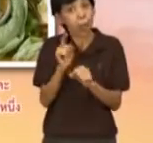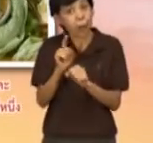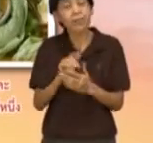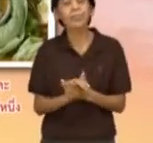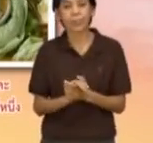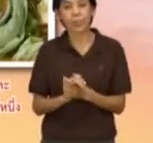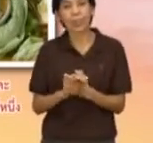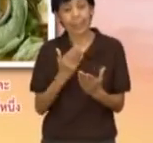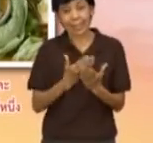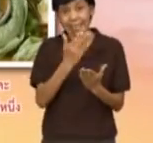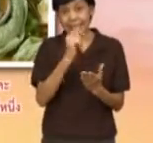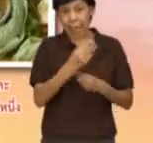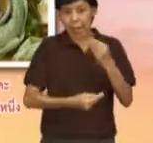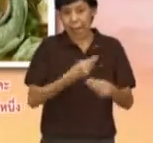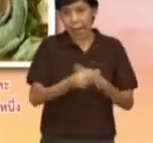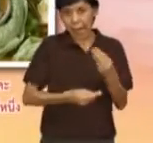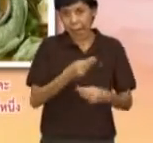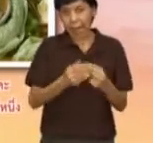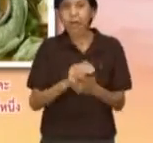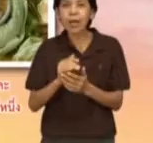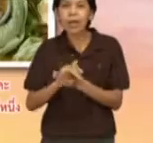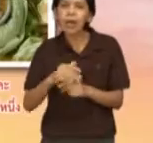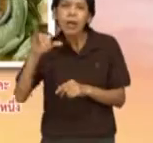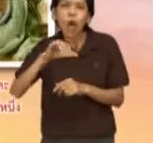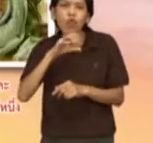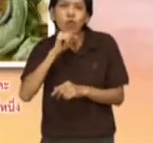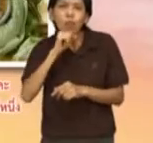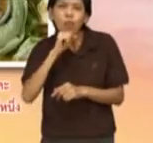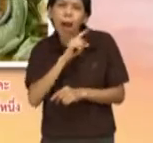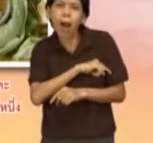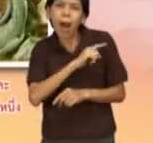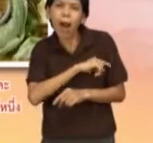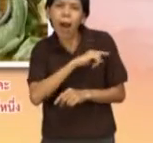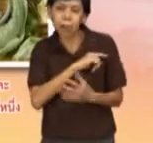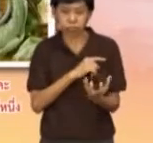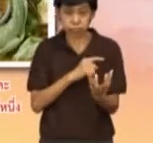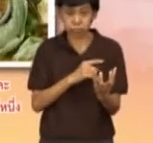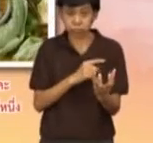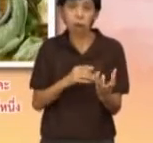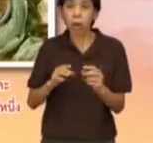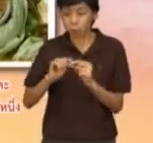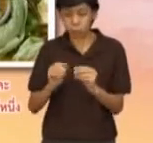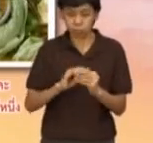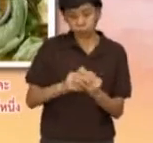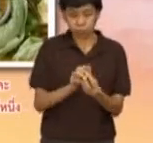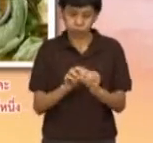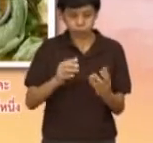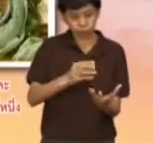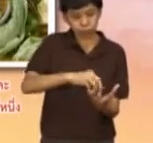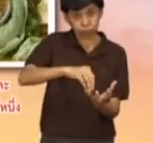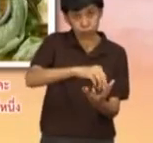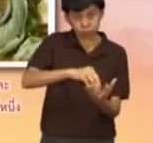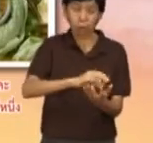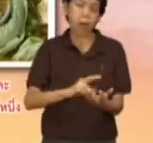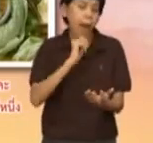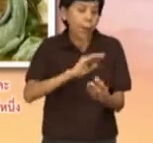ซื้อมาจากตลาดปั๊บเอาน้ำส้มสายชูล้างเลยนะคะ ค่ะ ล้างทั้งเปลือกก่อนนะคะเปลือกจะใส